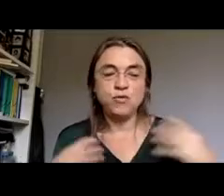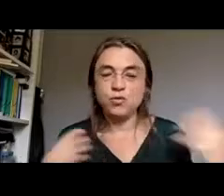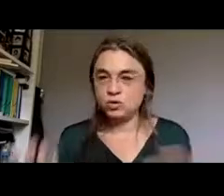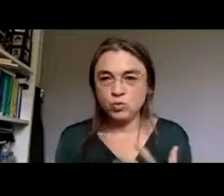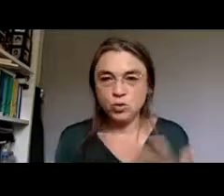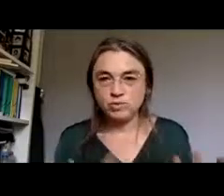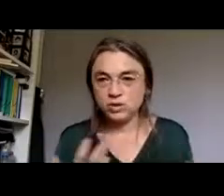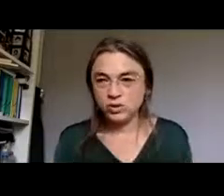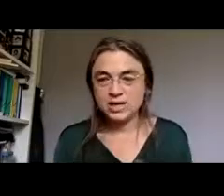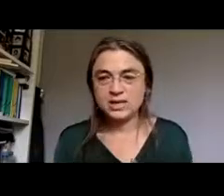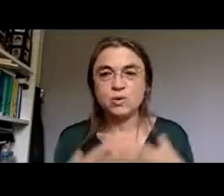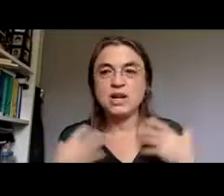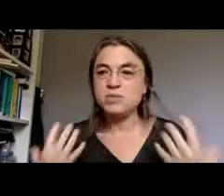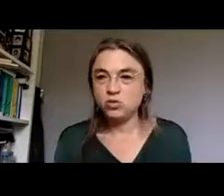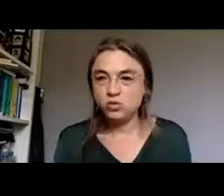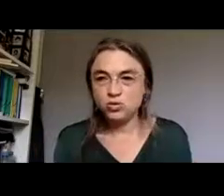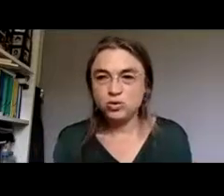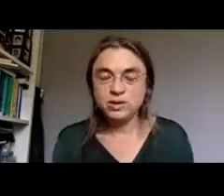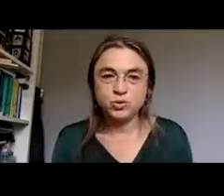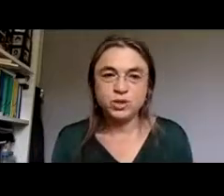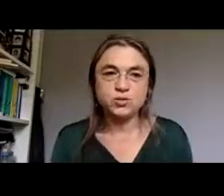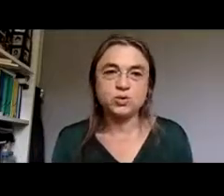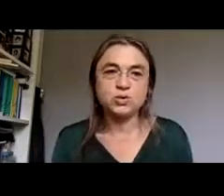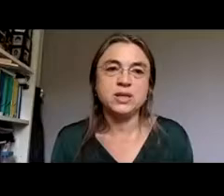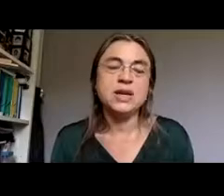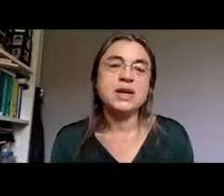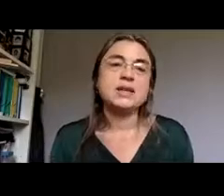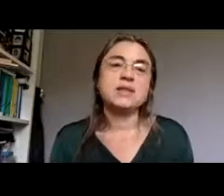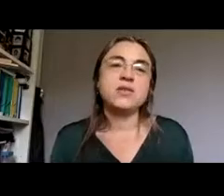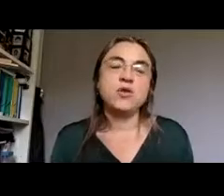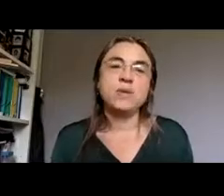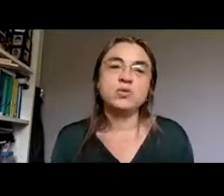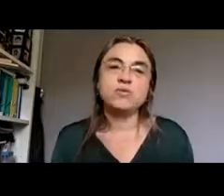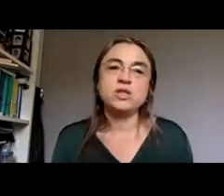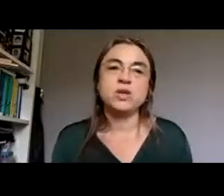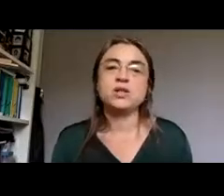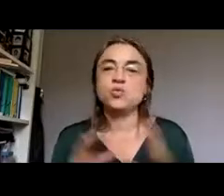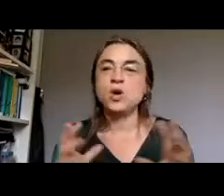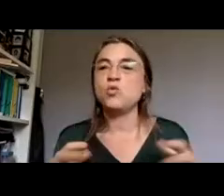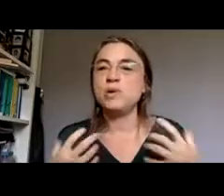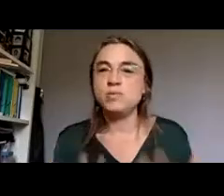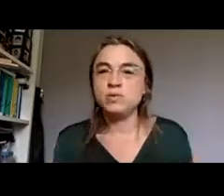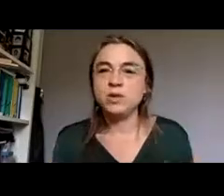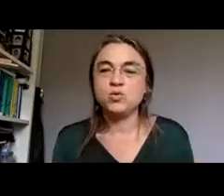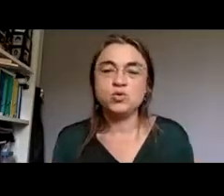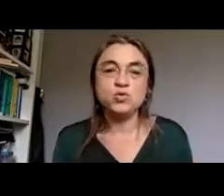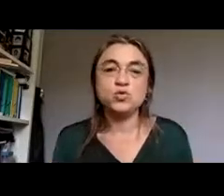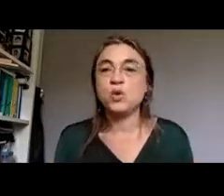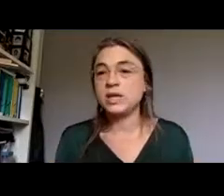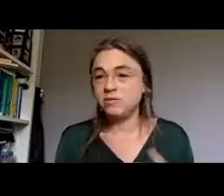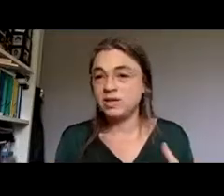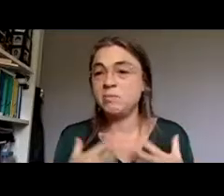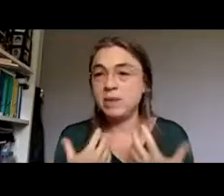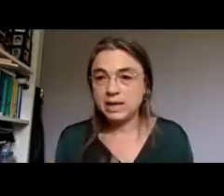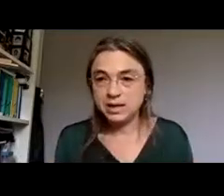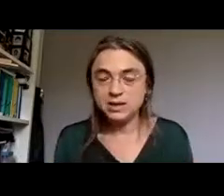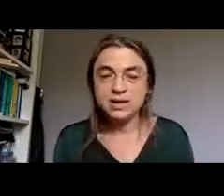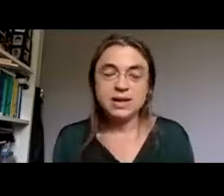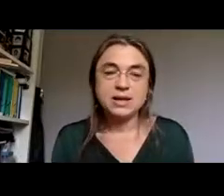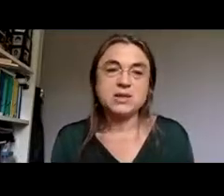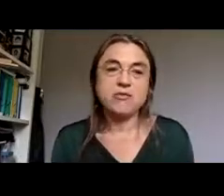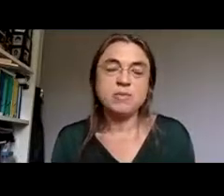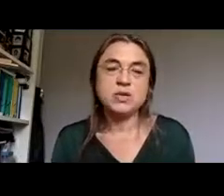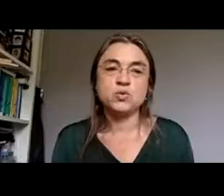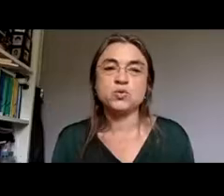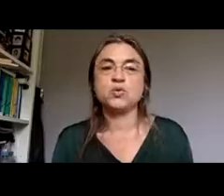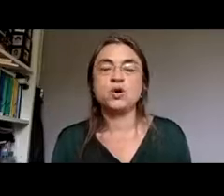leur fonctionnement habituel, ils ont l'habitude de s'appuyer sur des informations visuelles, soit complémentaires au son, soit qui viennent pallier